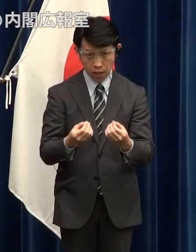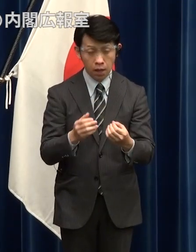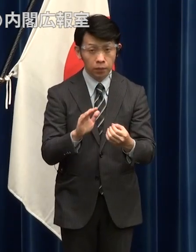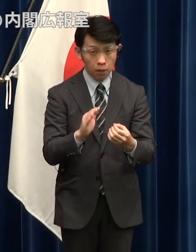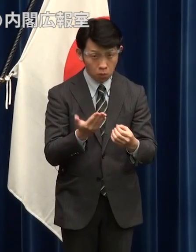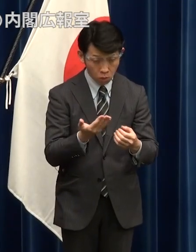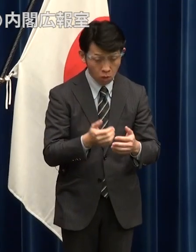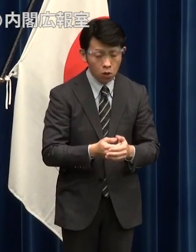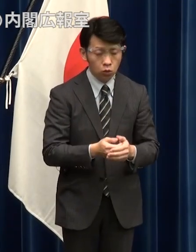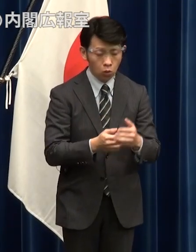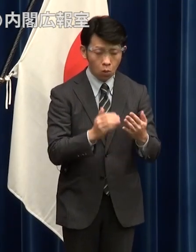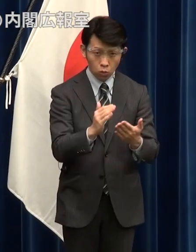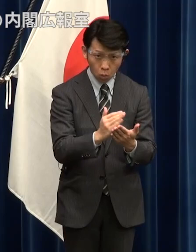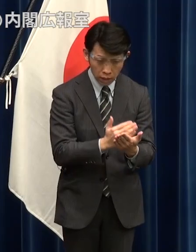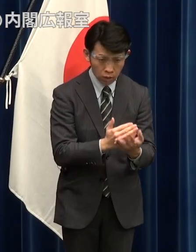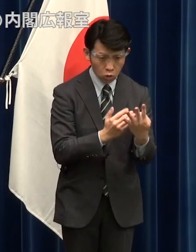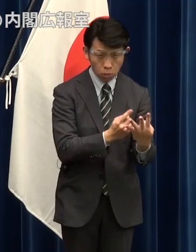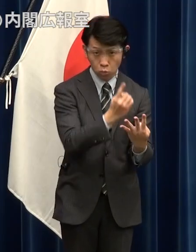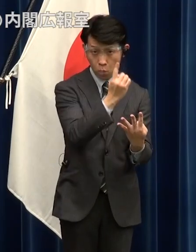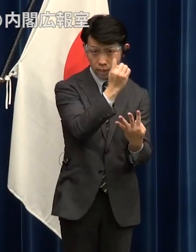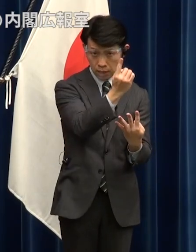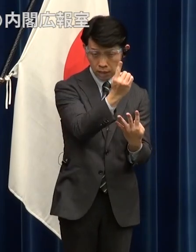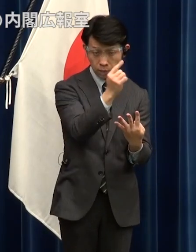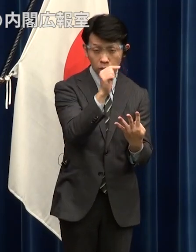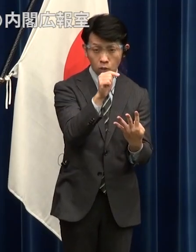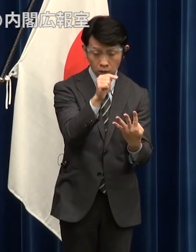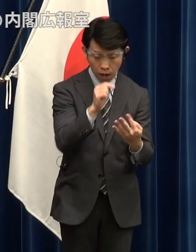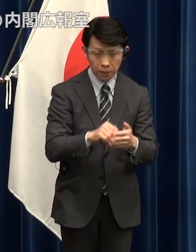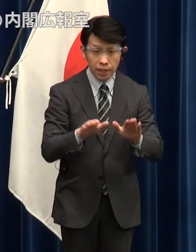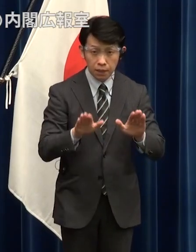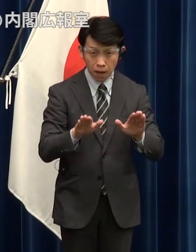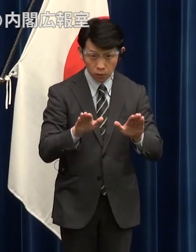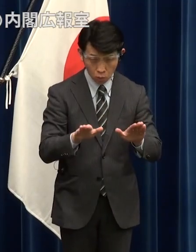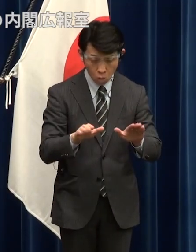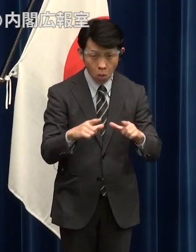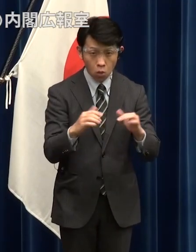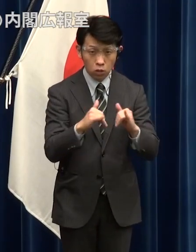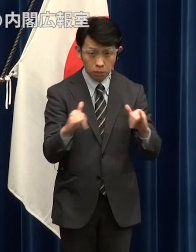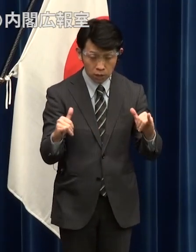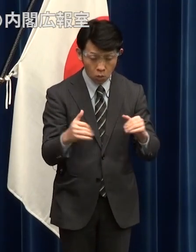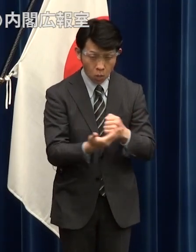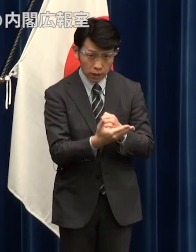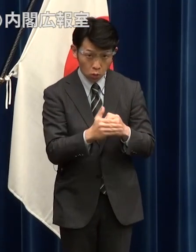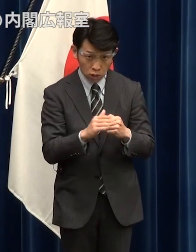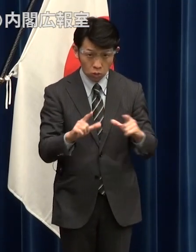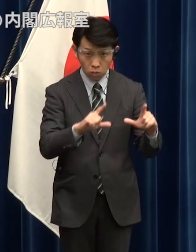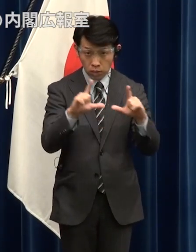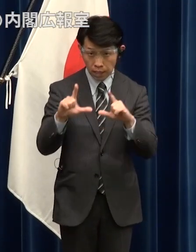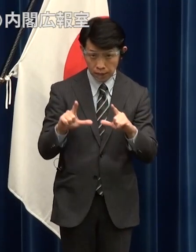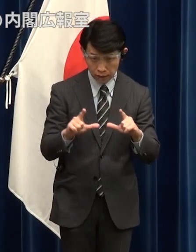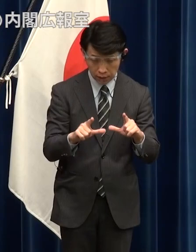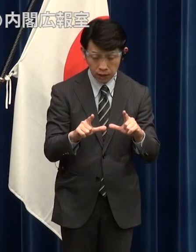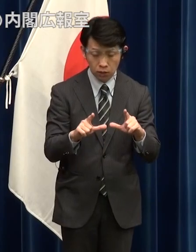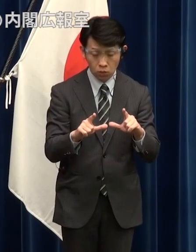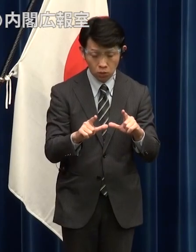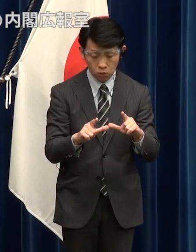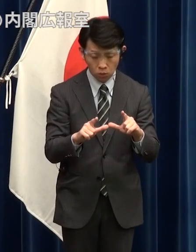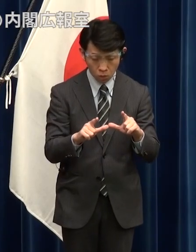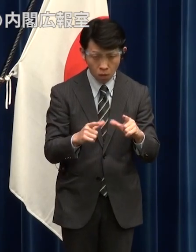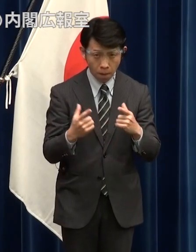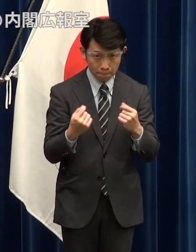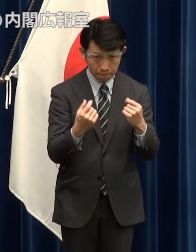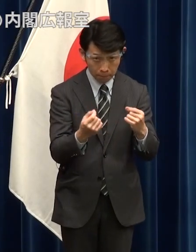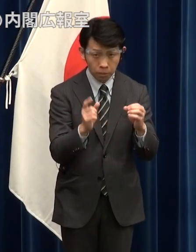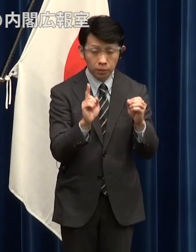今の世代も含めて国民の命や暮らしを守るために必要な財源をどう